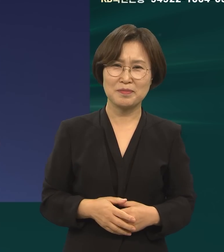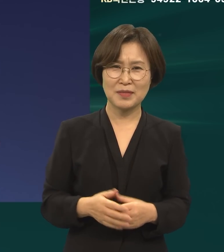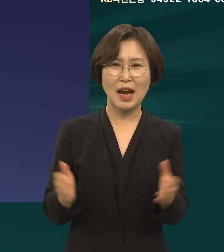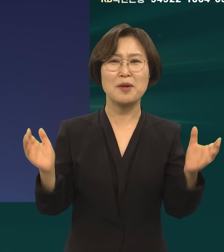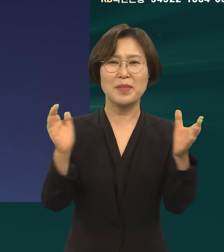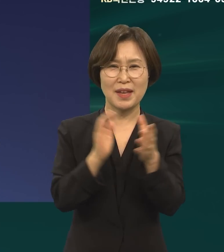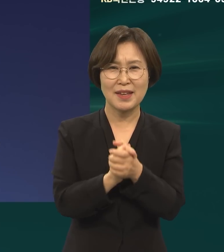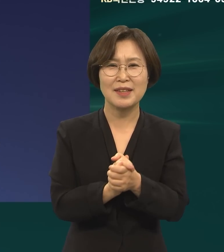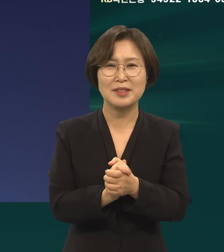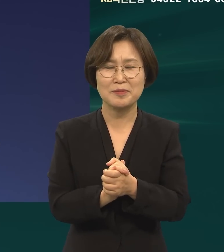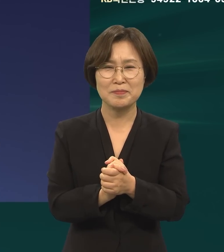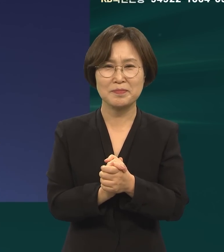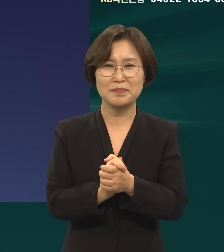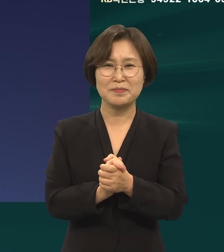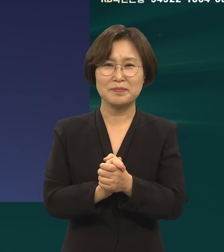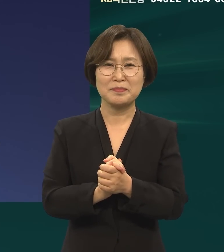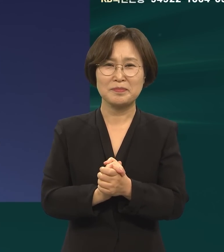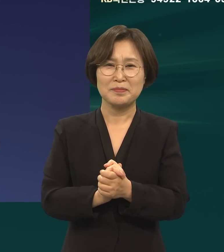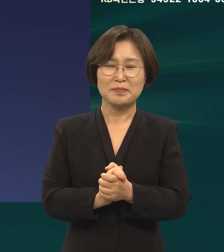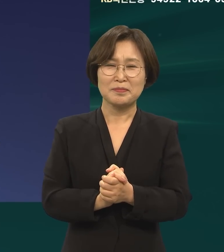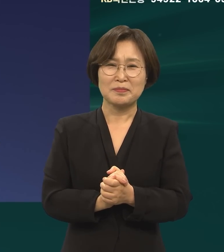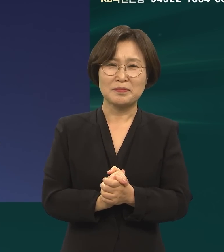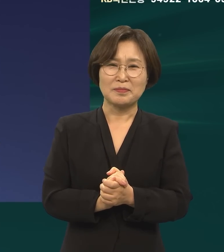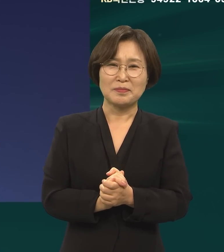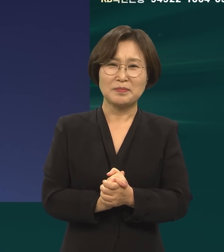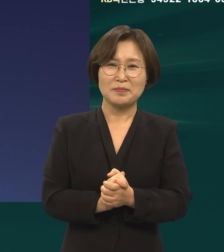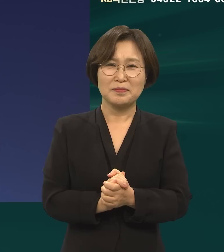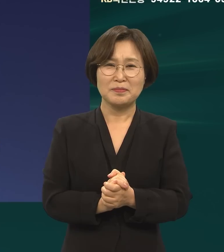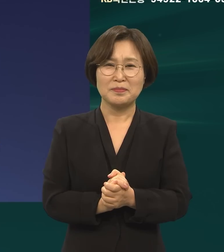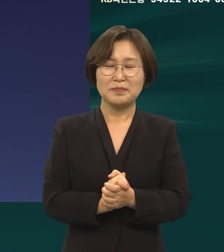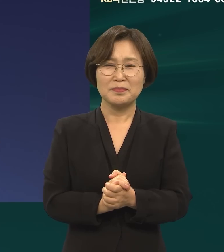아멘. 아멘.